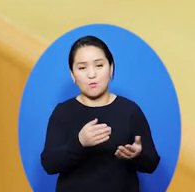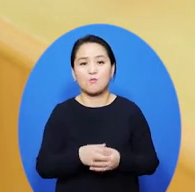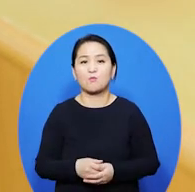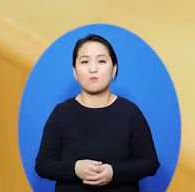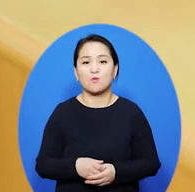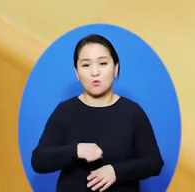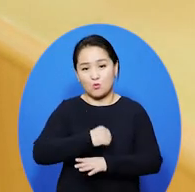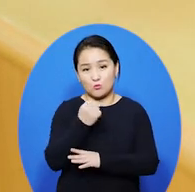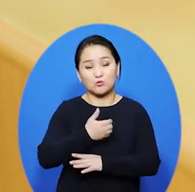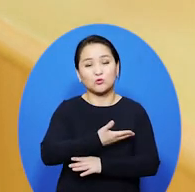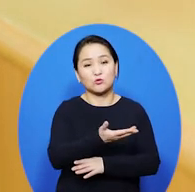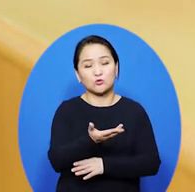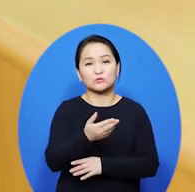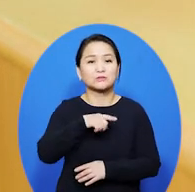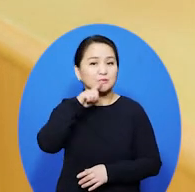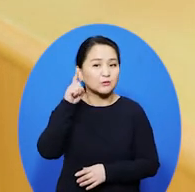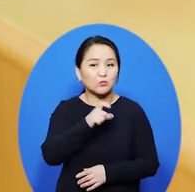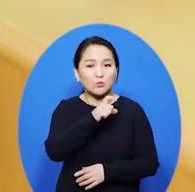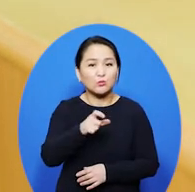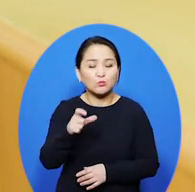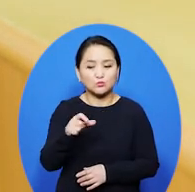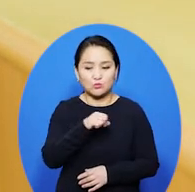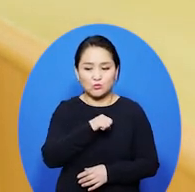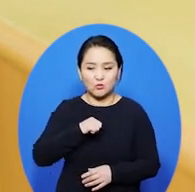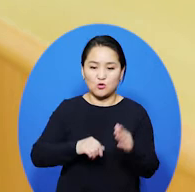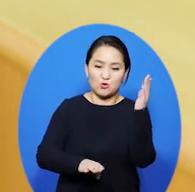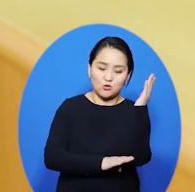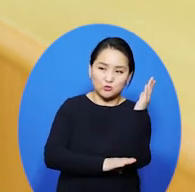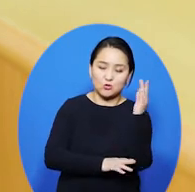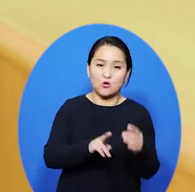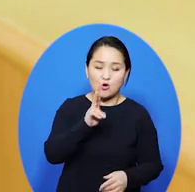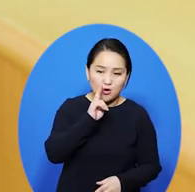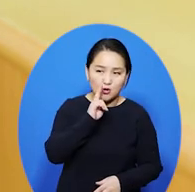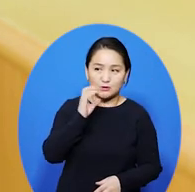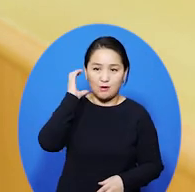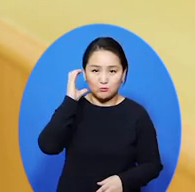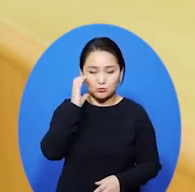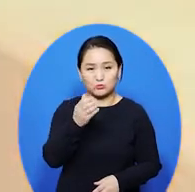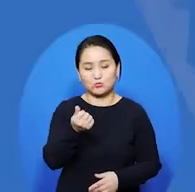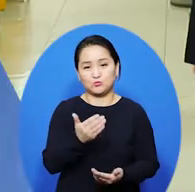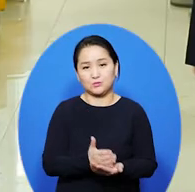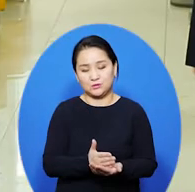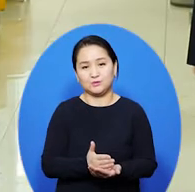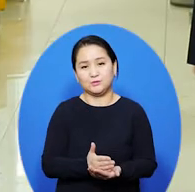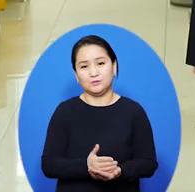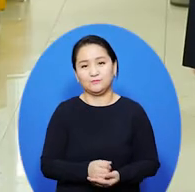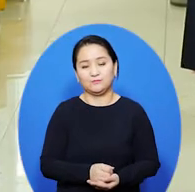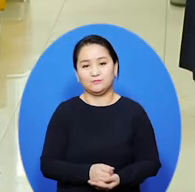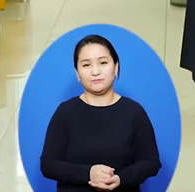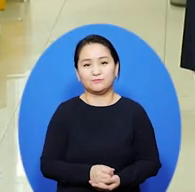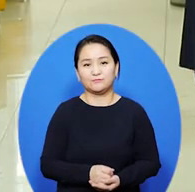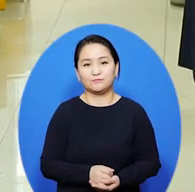болгодог. Тэгээ урамшуул олгоо явахаар тэр залуучууд маань өдрийнхөө унааны мөнгөтэй ажил дээр бот унааны мөнгөтэй өдөр хоолны